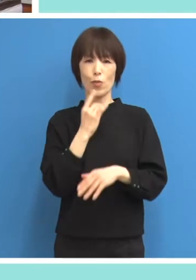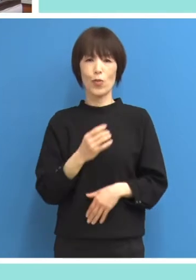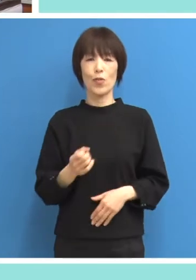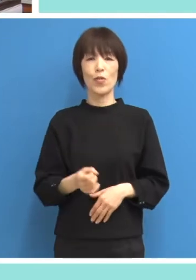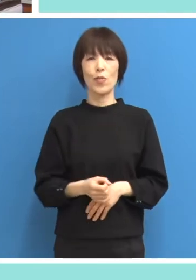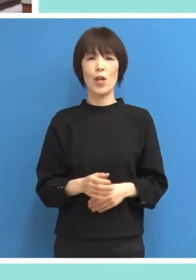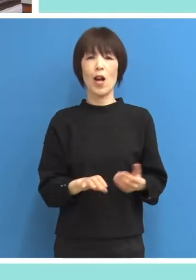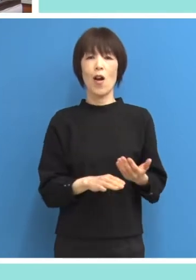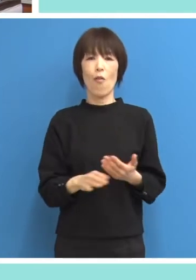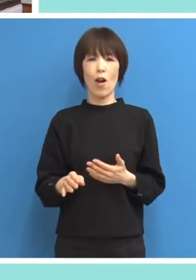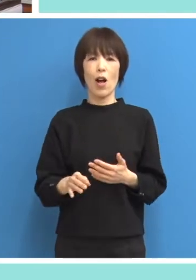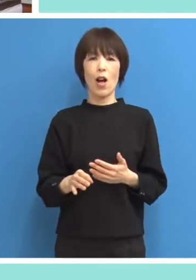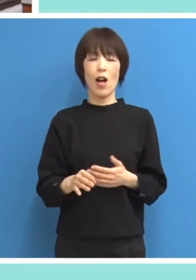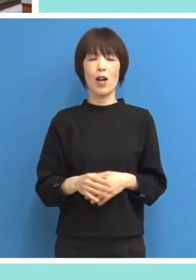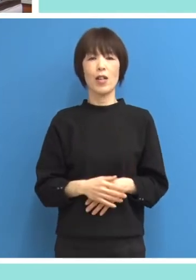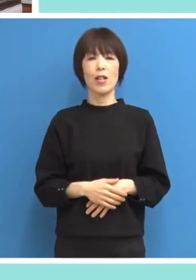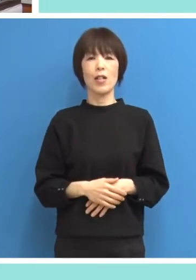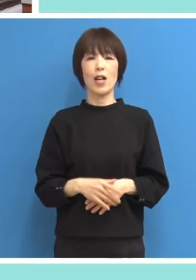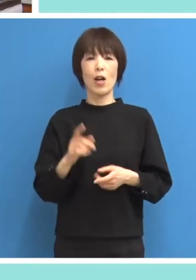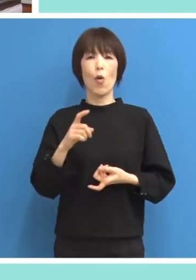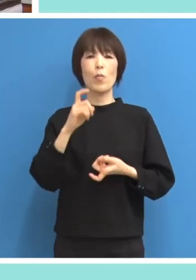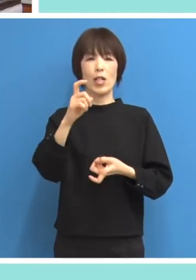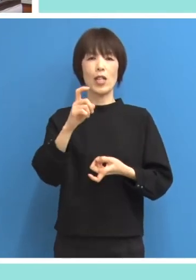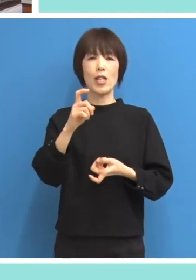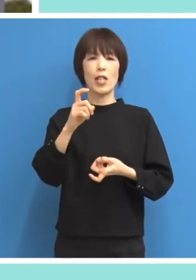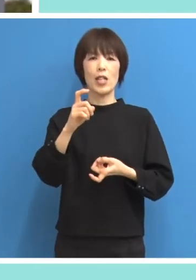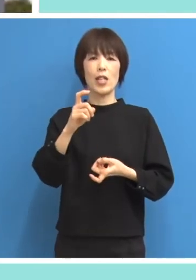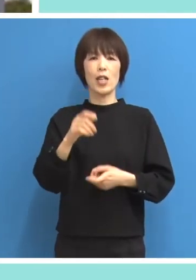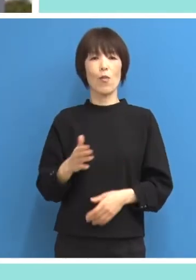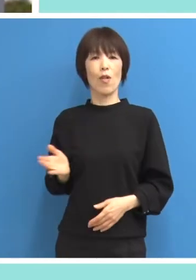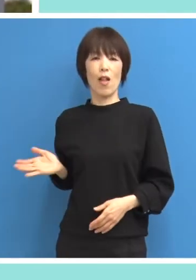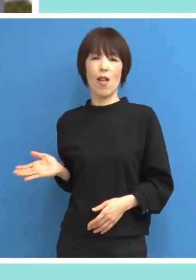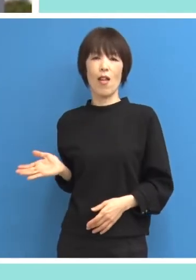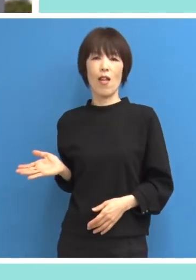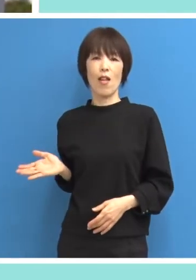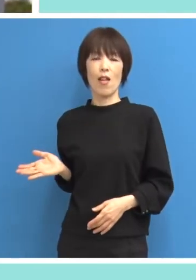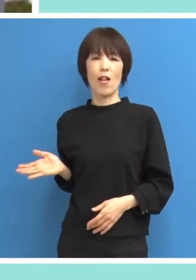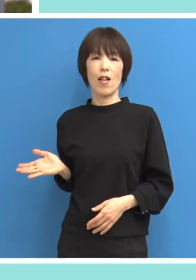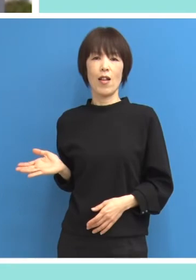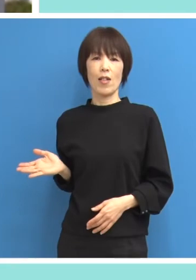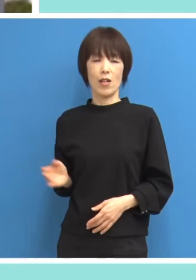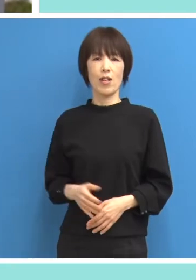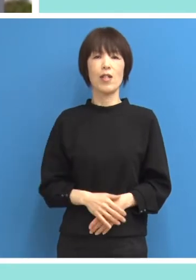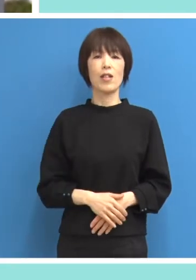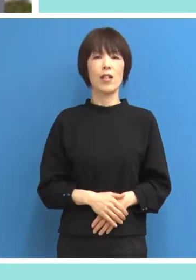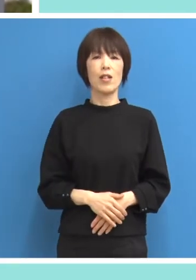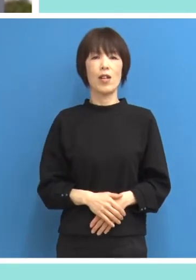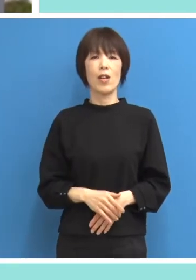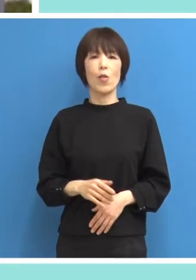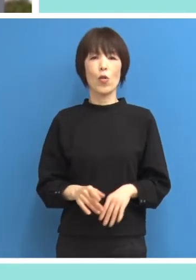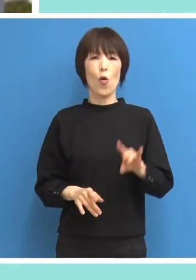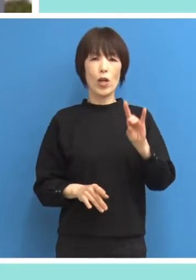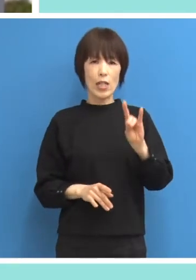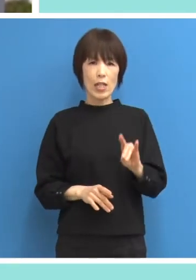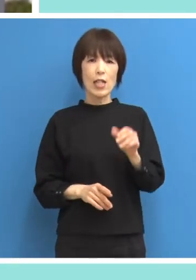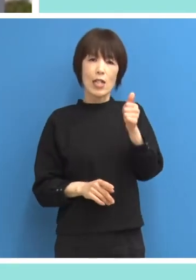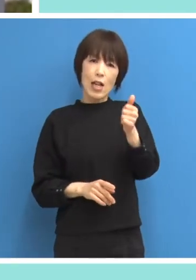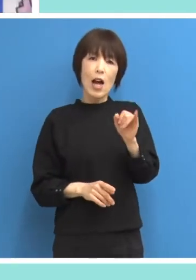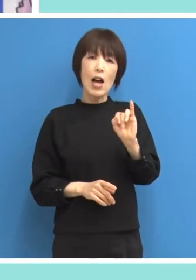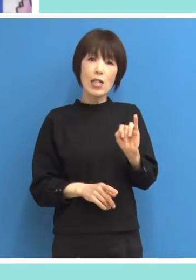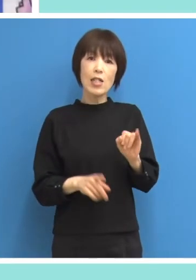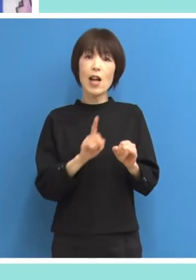それとまた期待感という意味においてはキャッチコピーが期待が膨らむ大村、まあ、本当にこの期待っていう